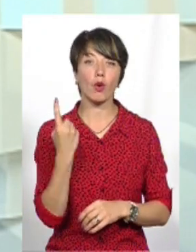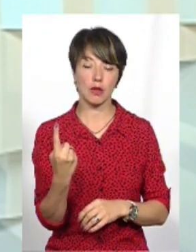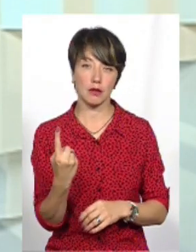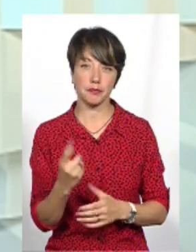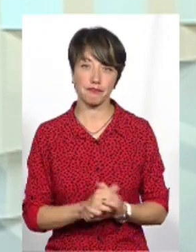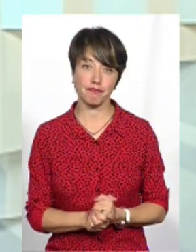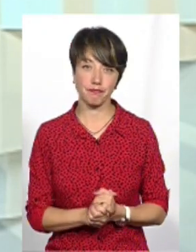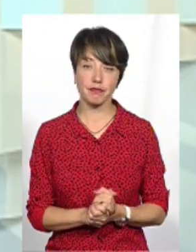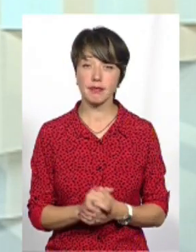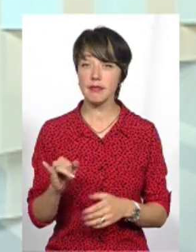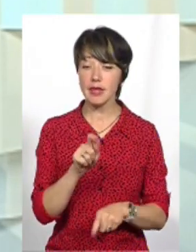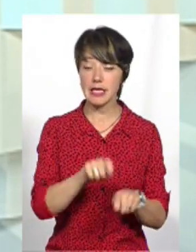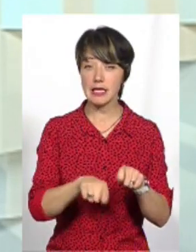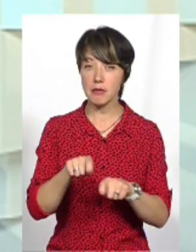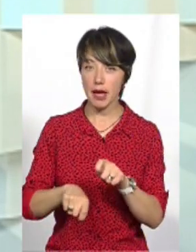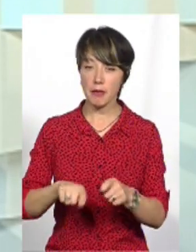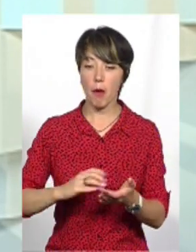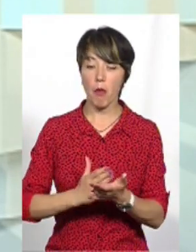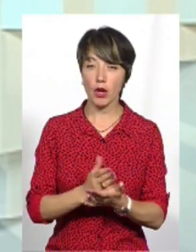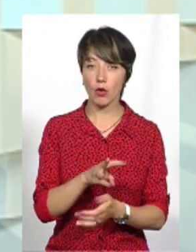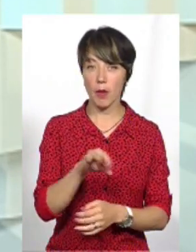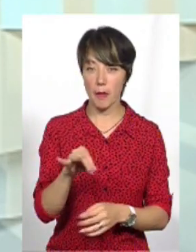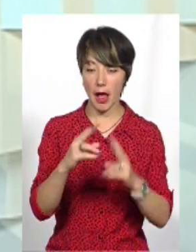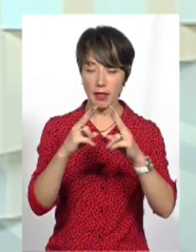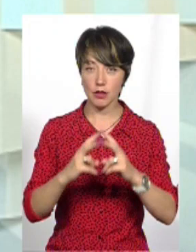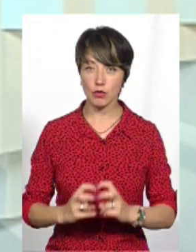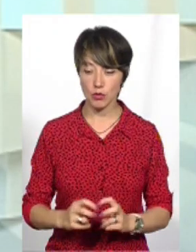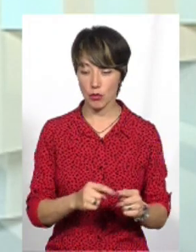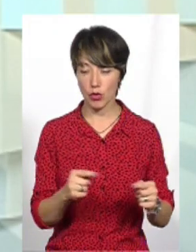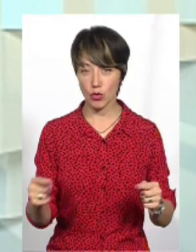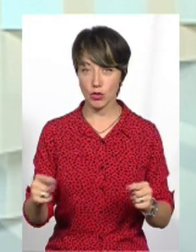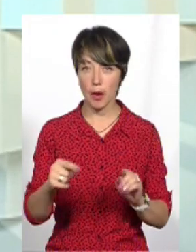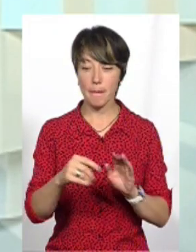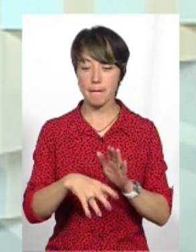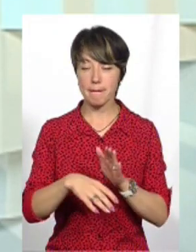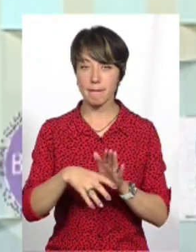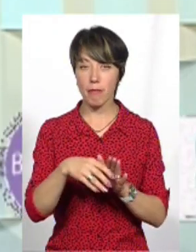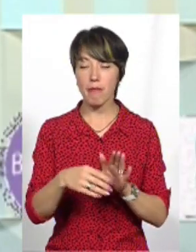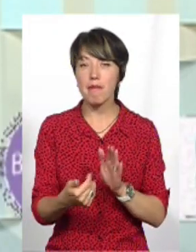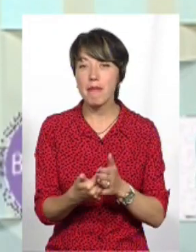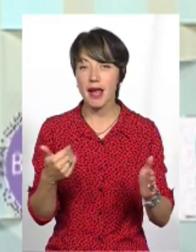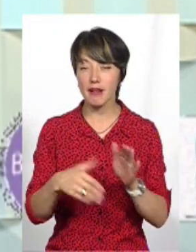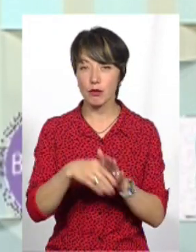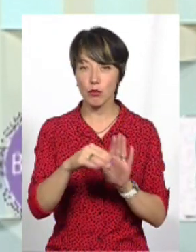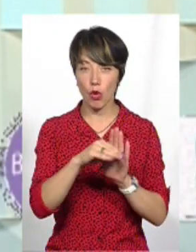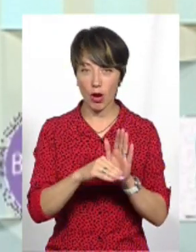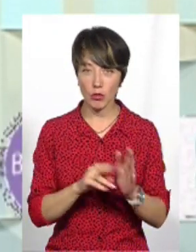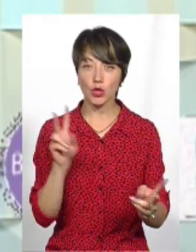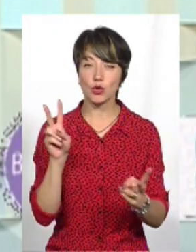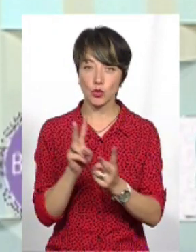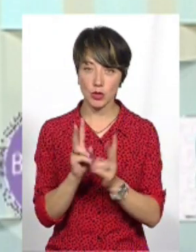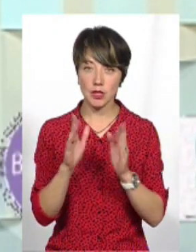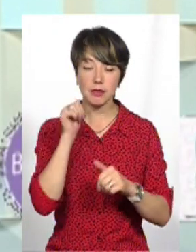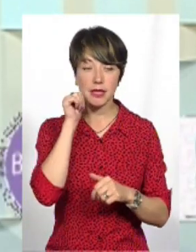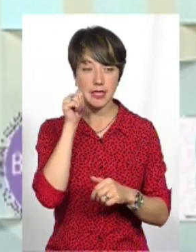один. Із експертами-політологами, які аналізували впродовж цього проєкту передвиборчі програми кандидатів, ми